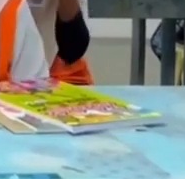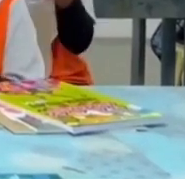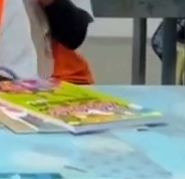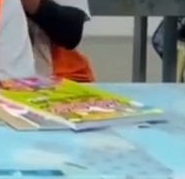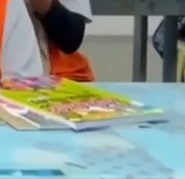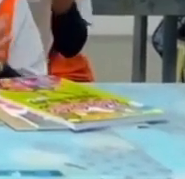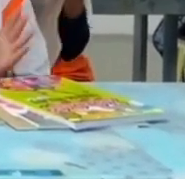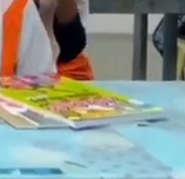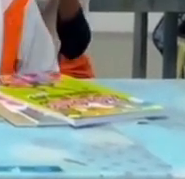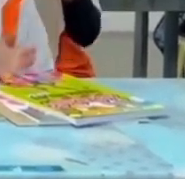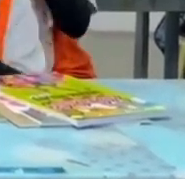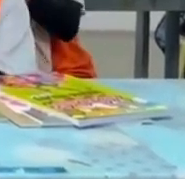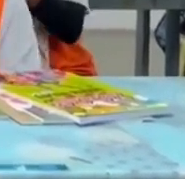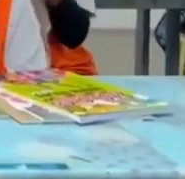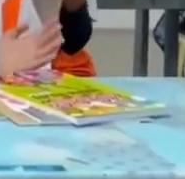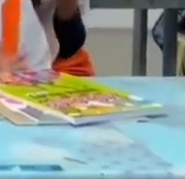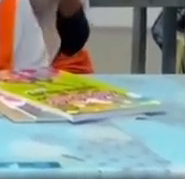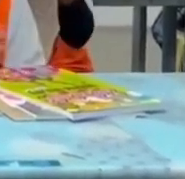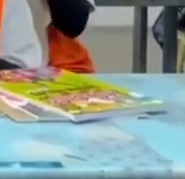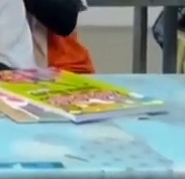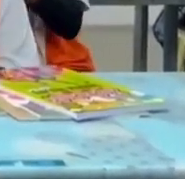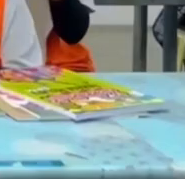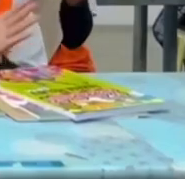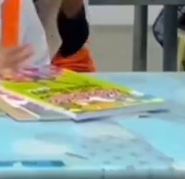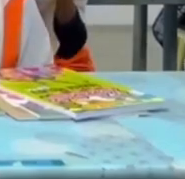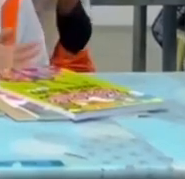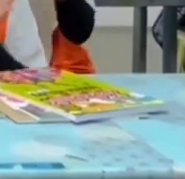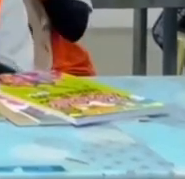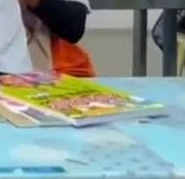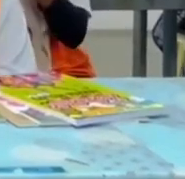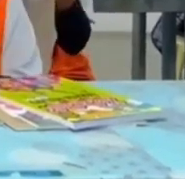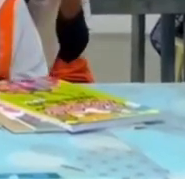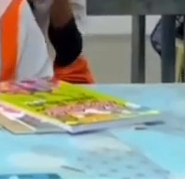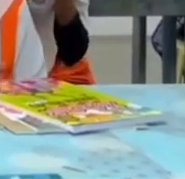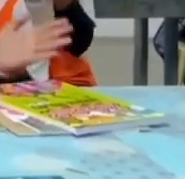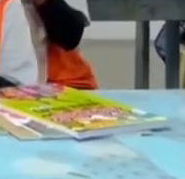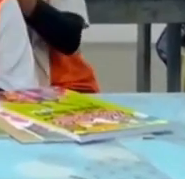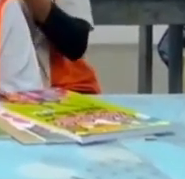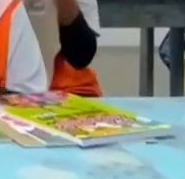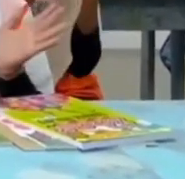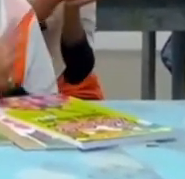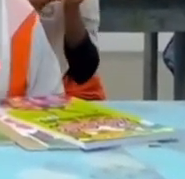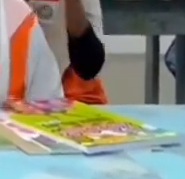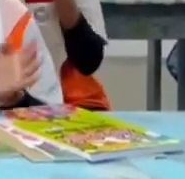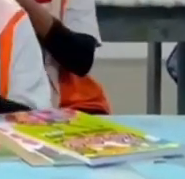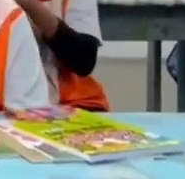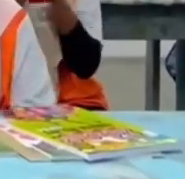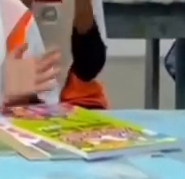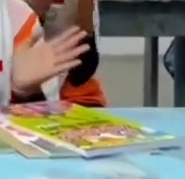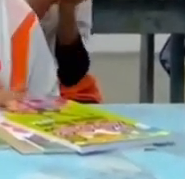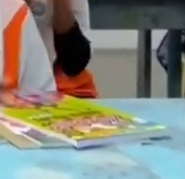dari luar negeri Amerika seribu Terima kasih